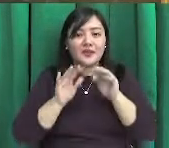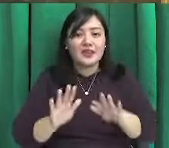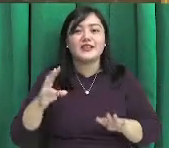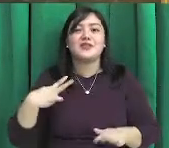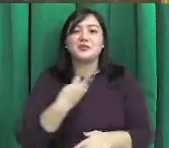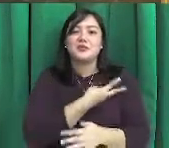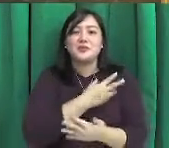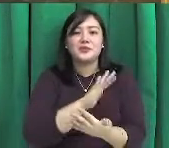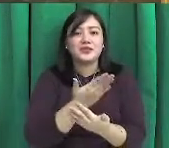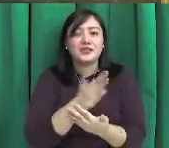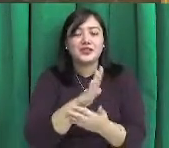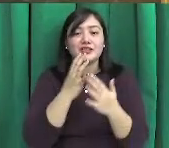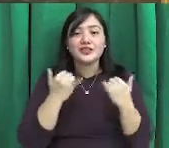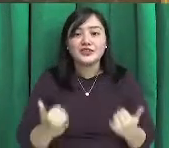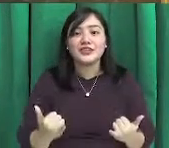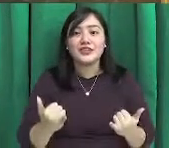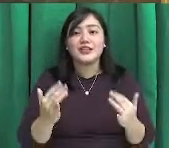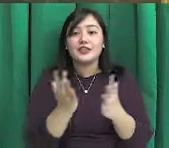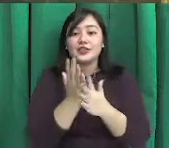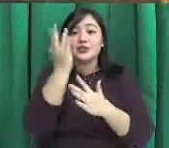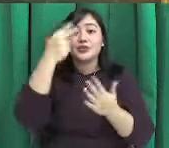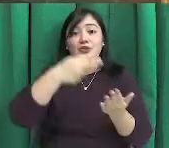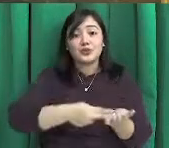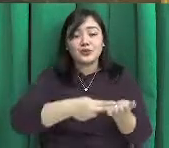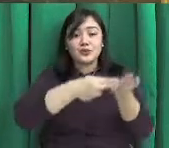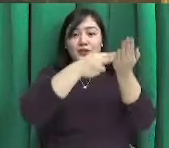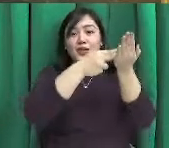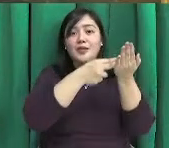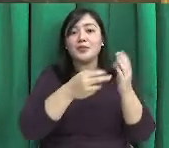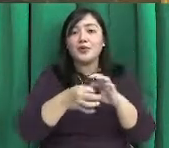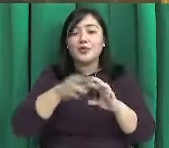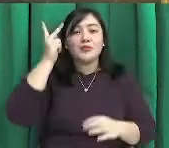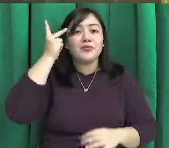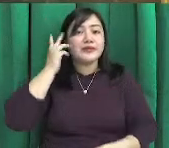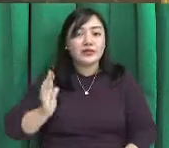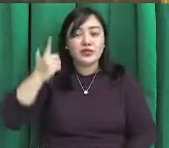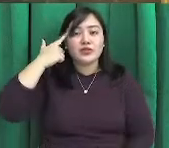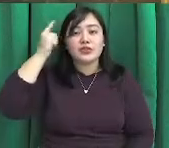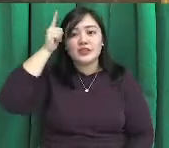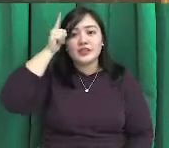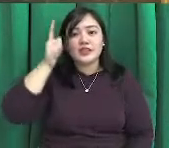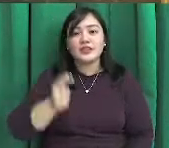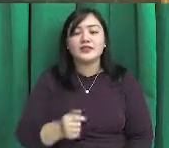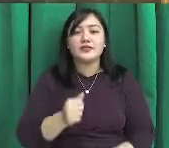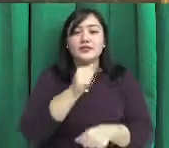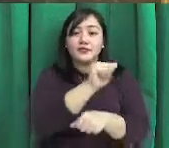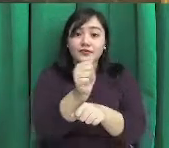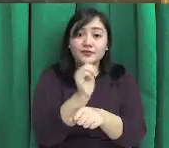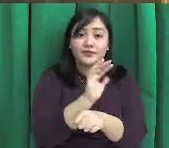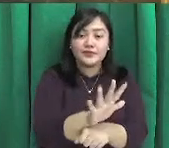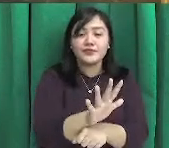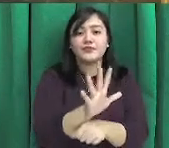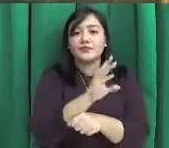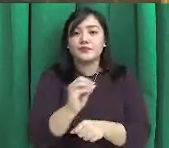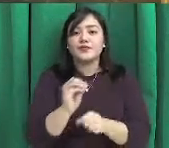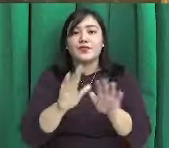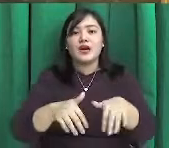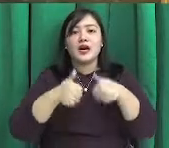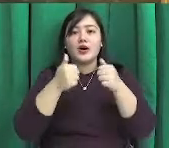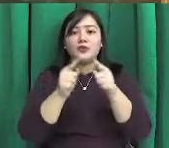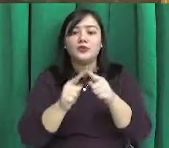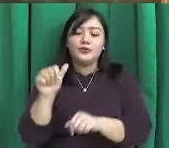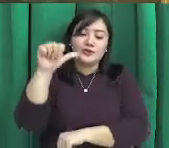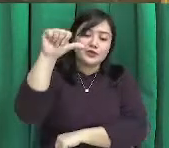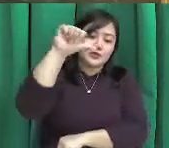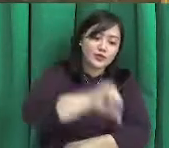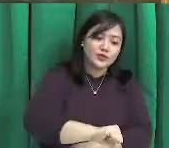Sa tulong na ating mahal na pastor, sa mga advices niya, kung paano natin lulusutan ang bawat kaguluhan sa